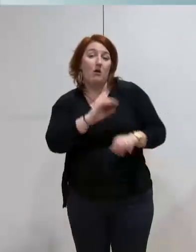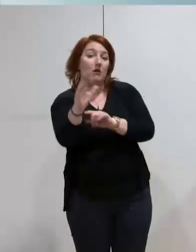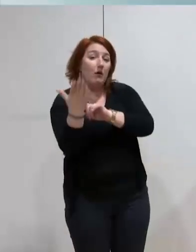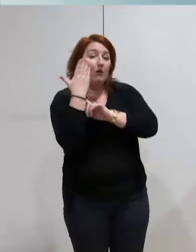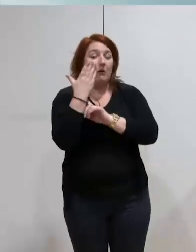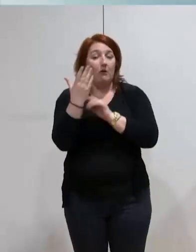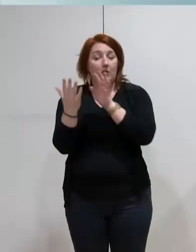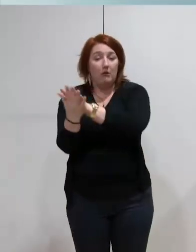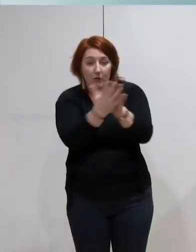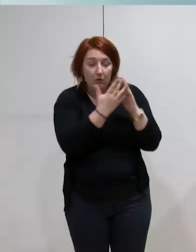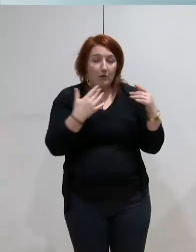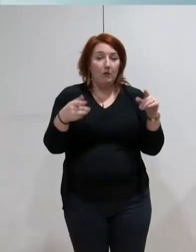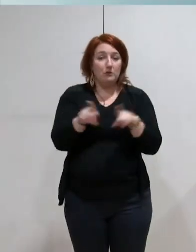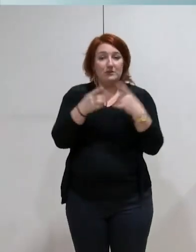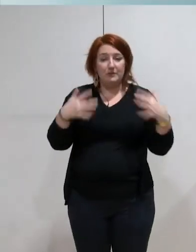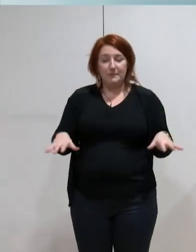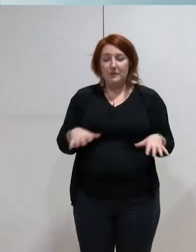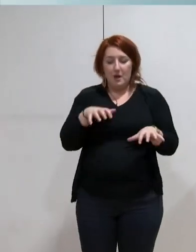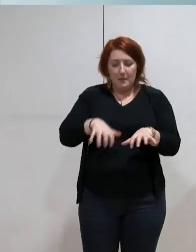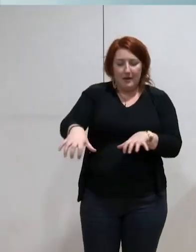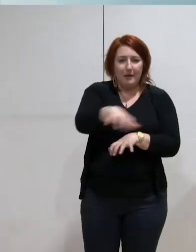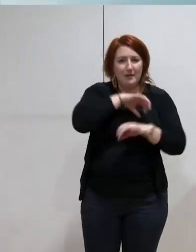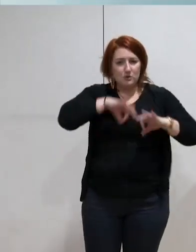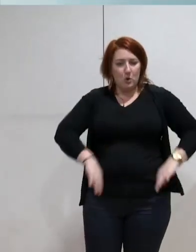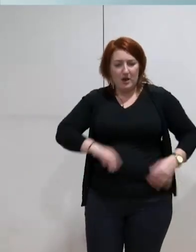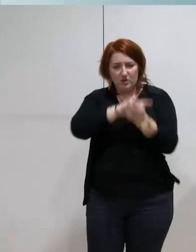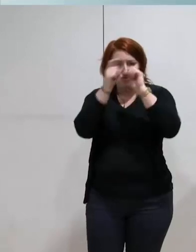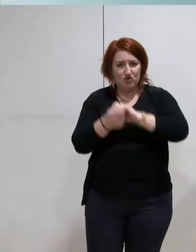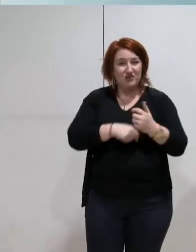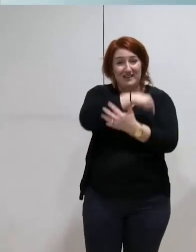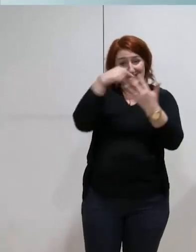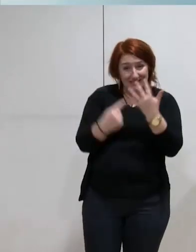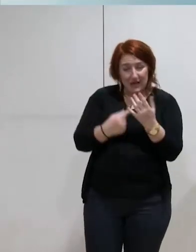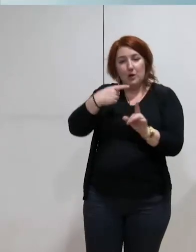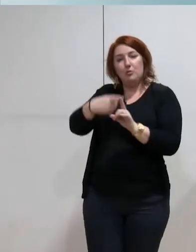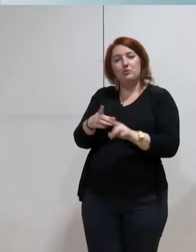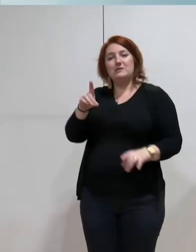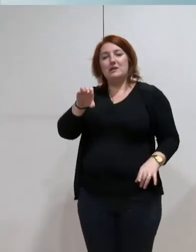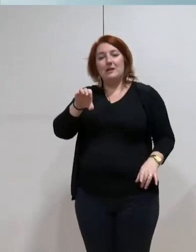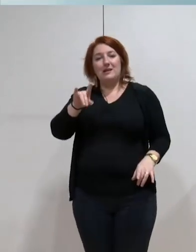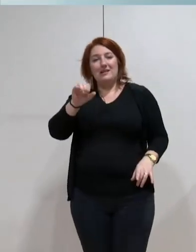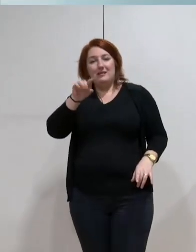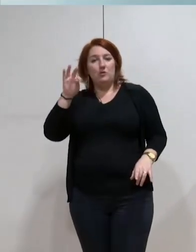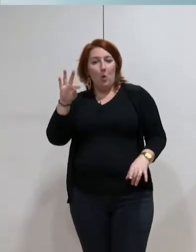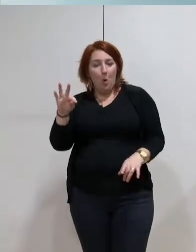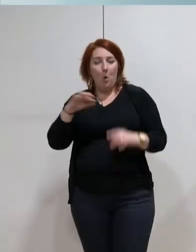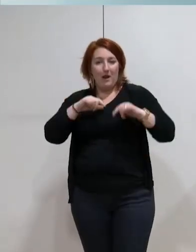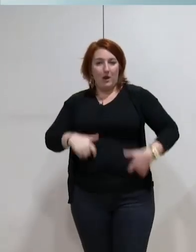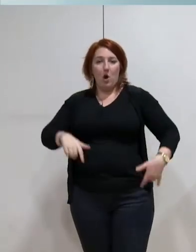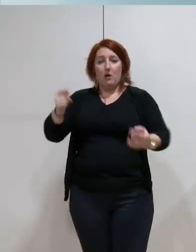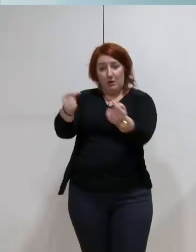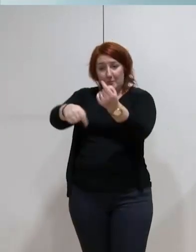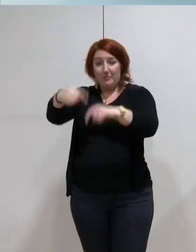cinq changements de périmètrre scolaires et la primarisation d'une école l'école d'Hydro pour préparer euh